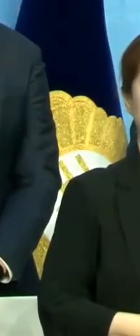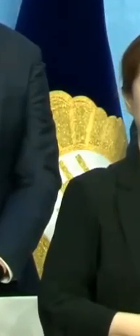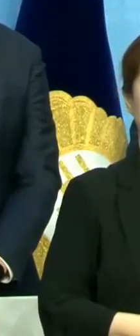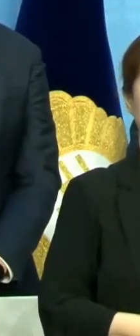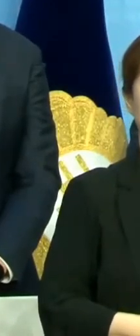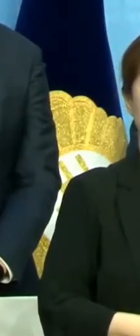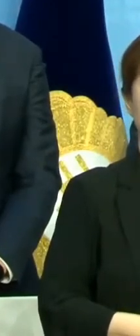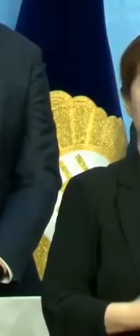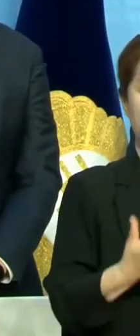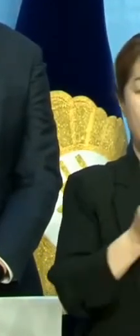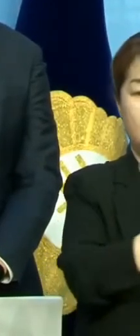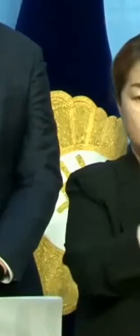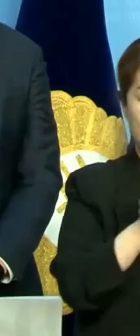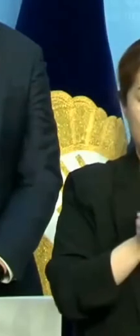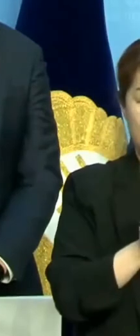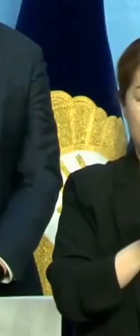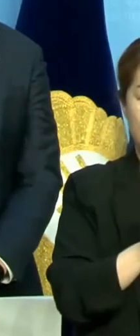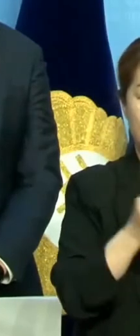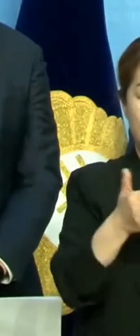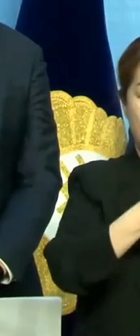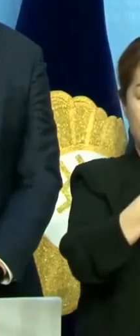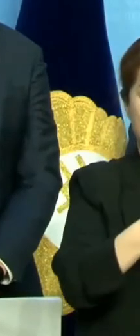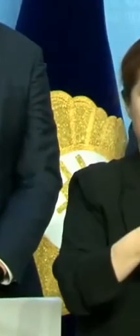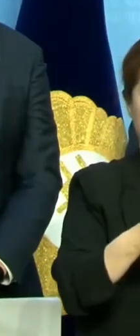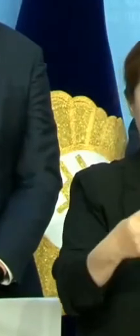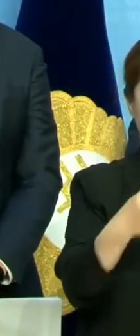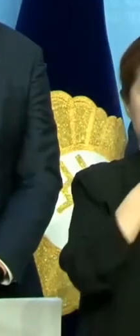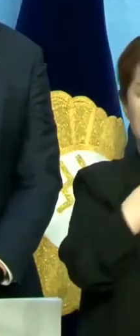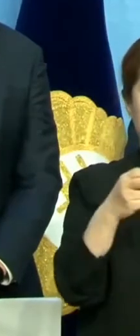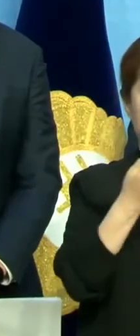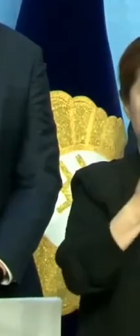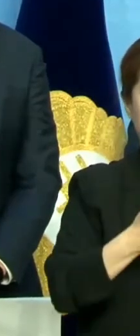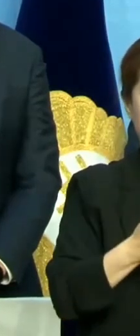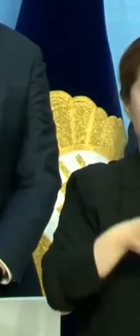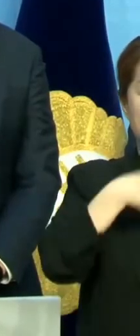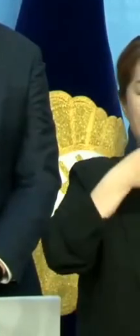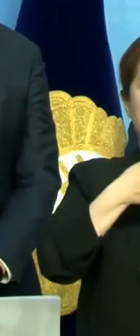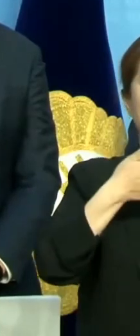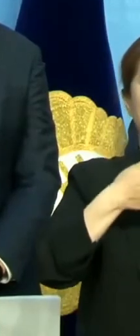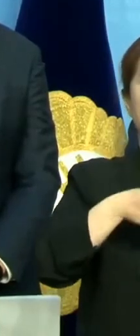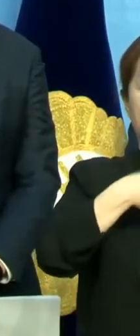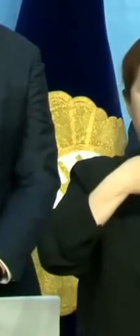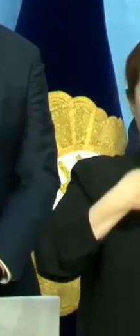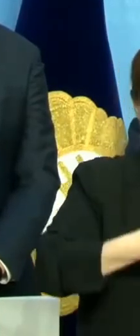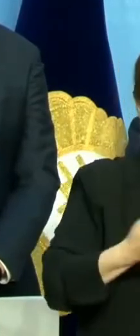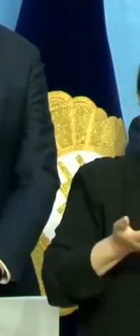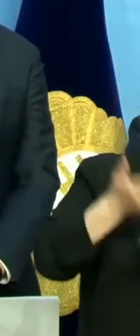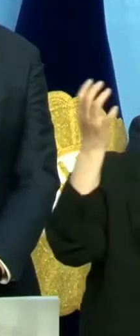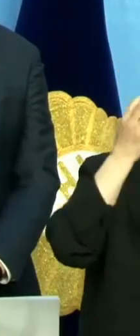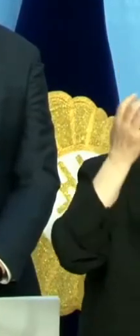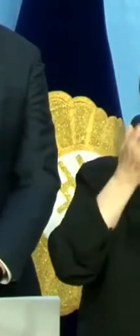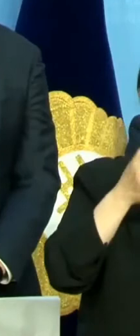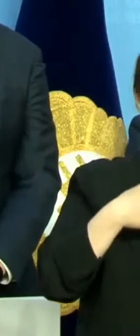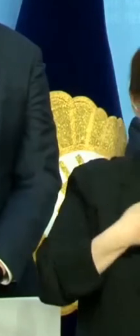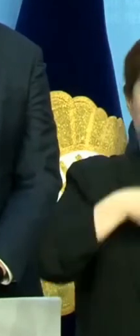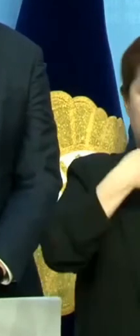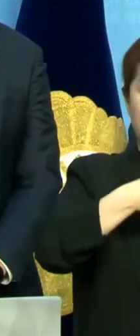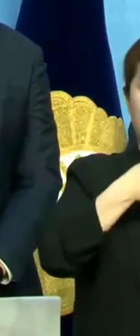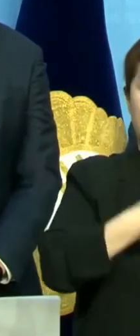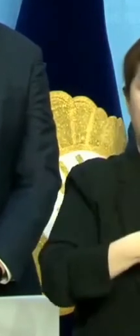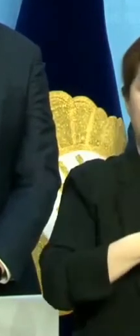같은 동료 도와주다가 미움도 받고 밥 먹다 선배한테 혼났어 밥 먹다 나온 적도